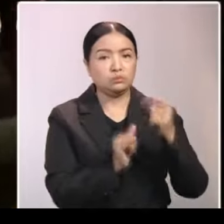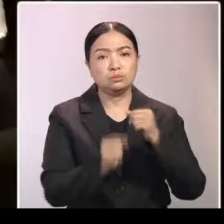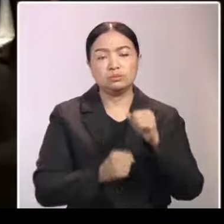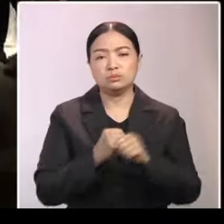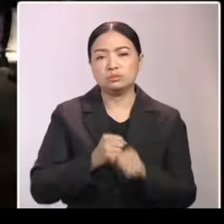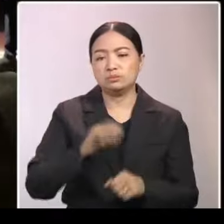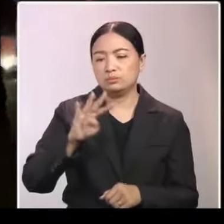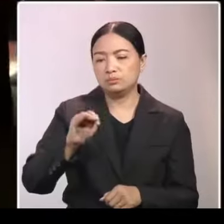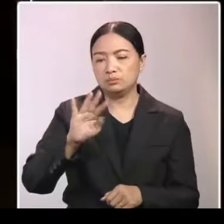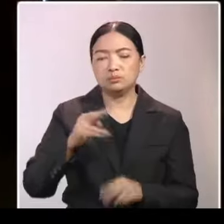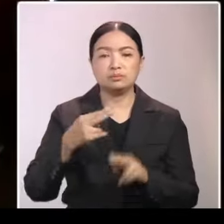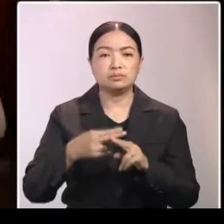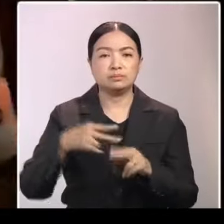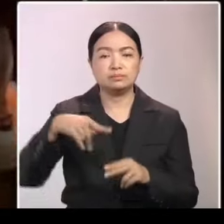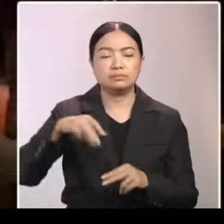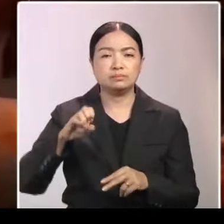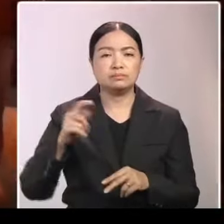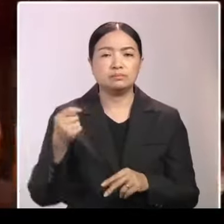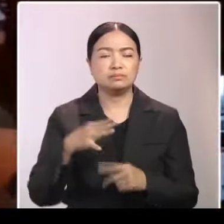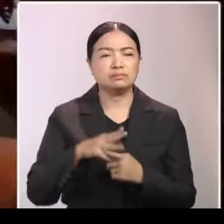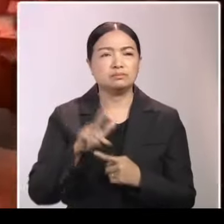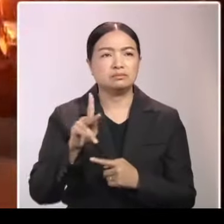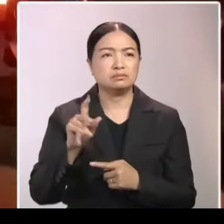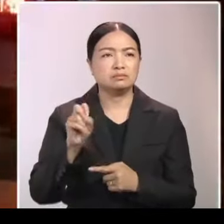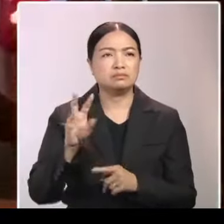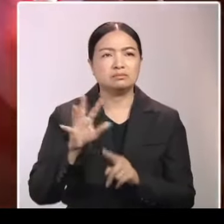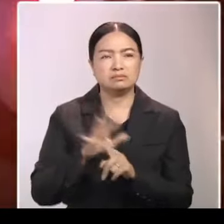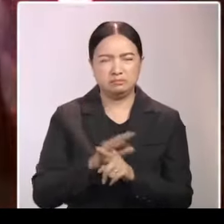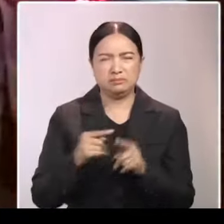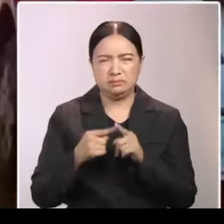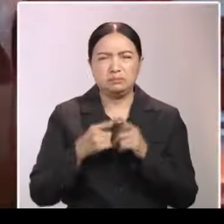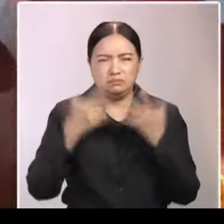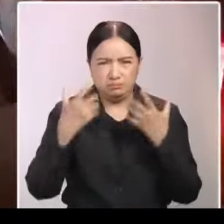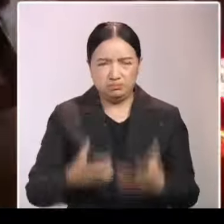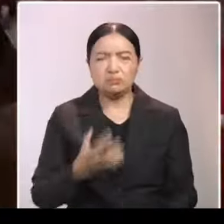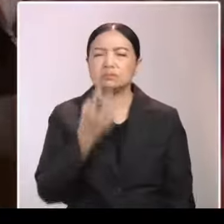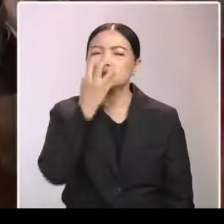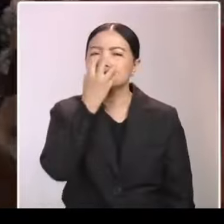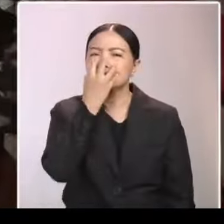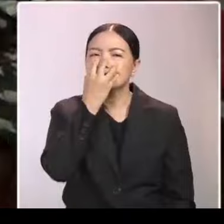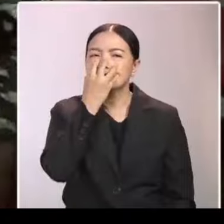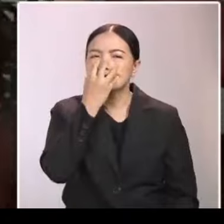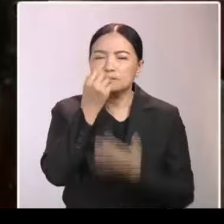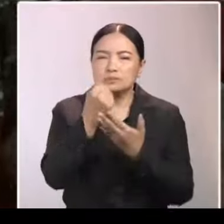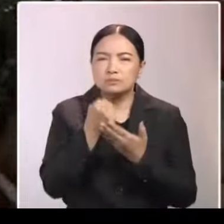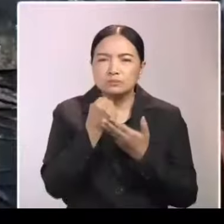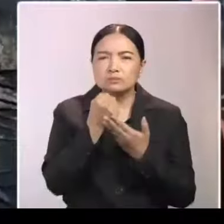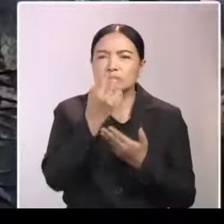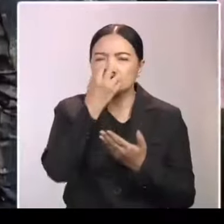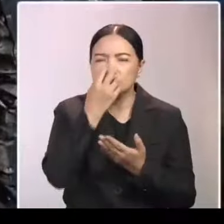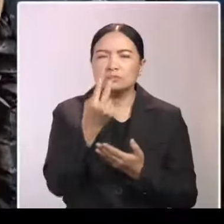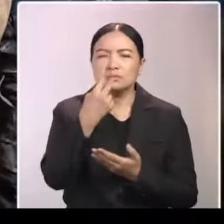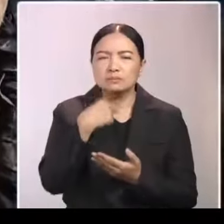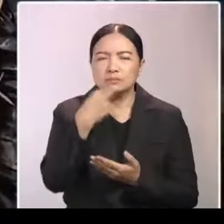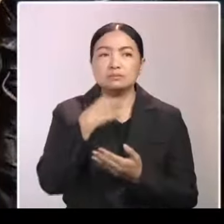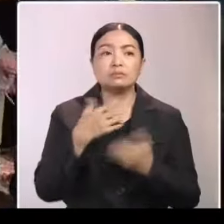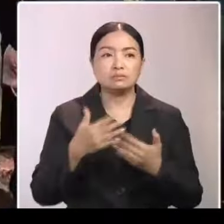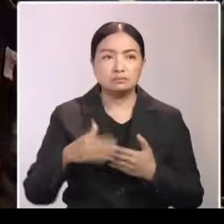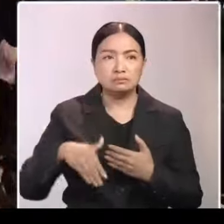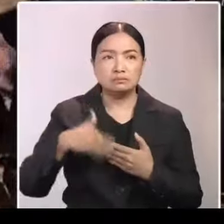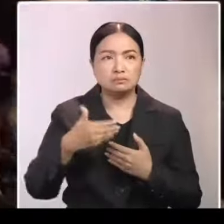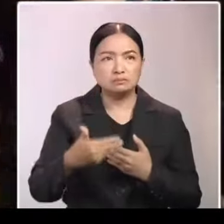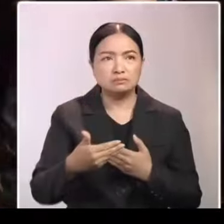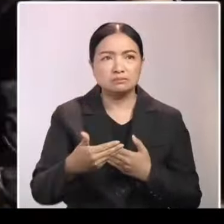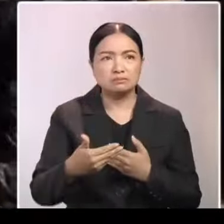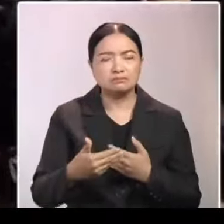ปีค่ะได้รับบาดเจ็บสาหัสนะคะคุณผู้ชมต้องใช้เครื่องช่วยหายใจตลอดเวลาหลังจากนั้นไม่นานค่ะก็เป็น